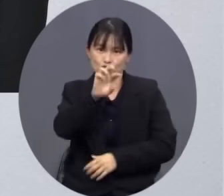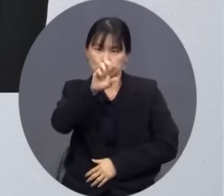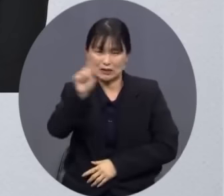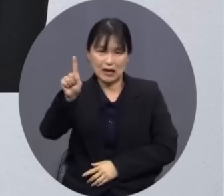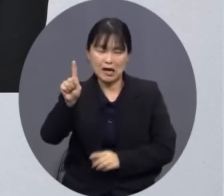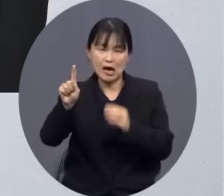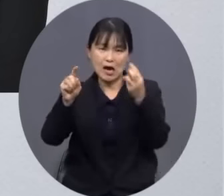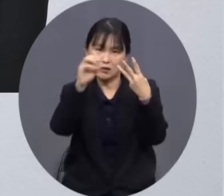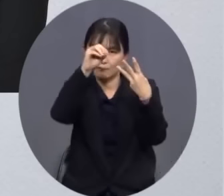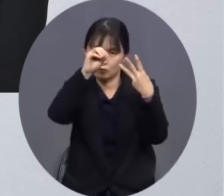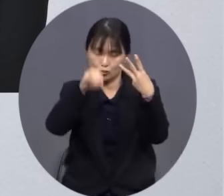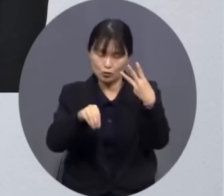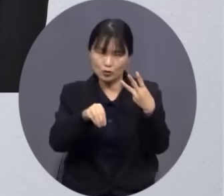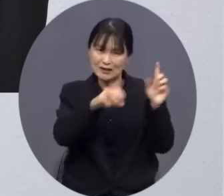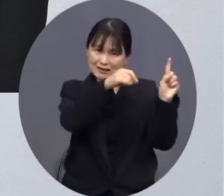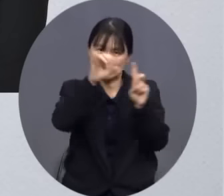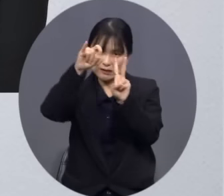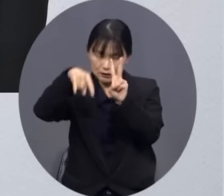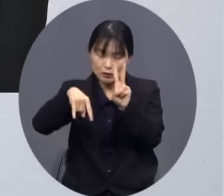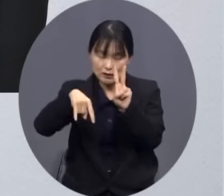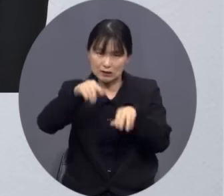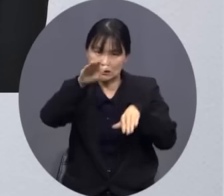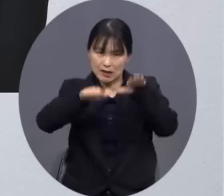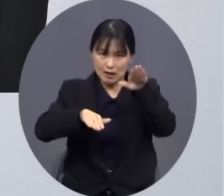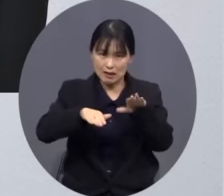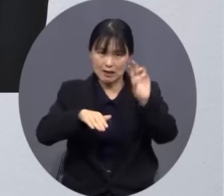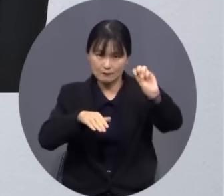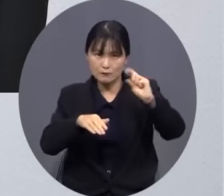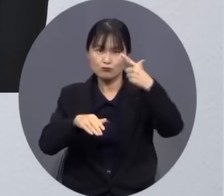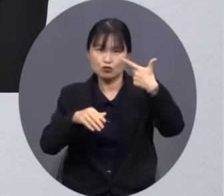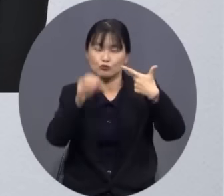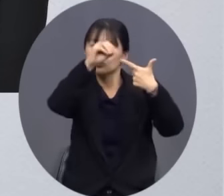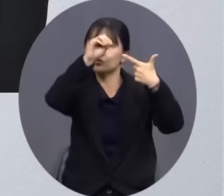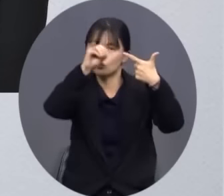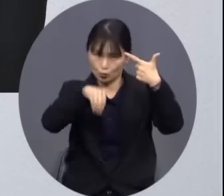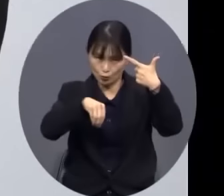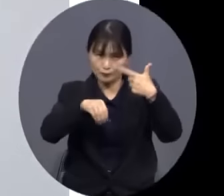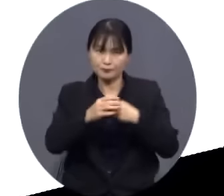3% 1위와 2위의 격차는 36%